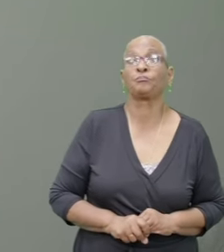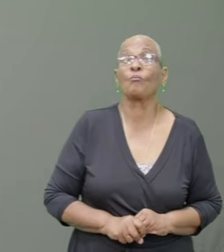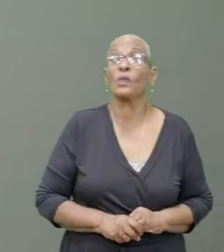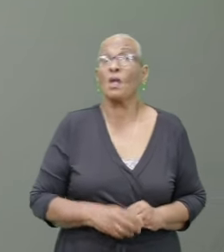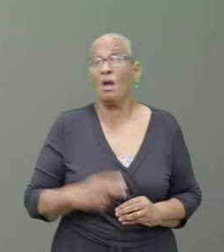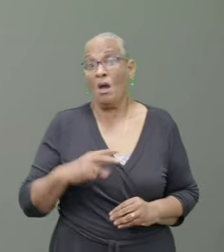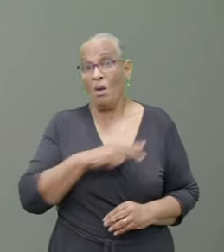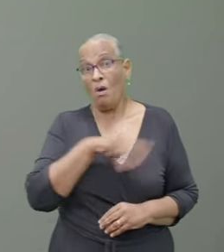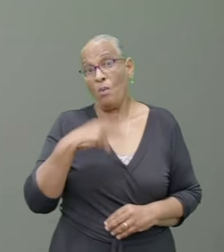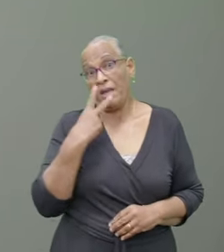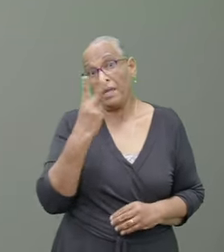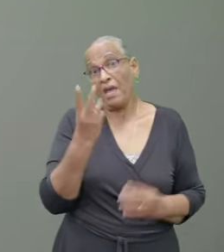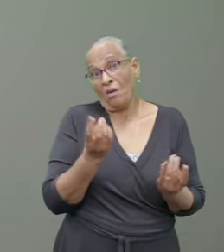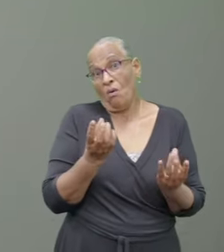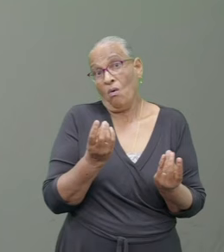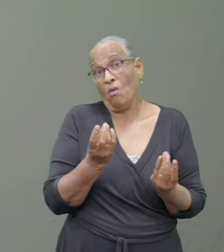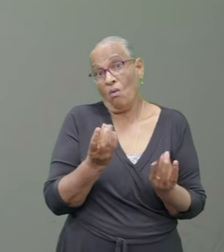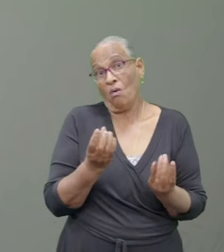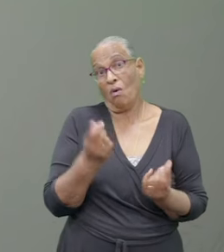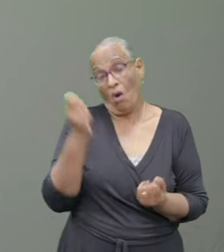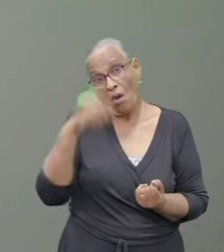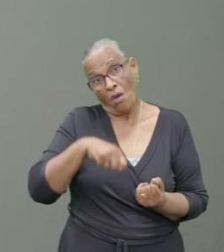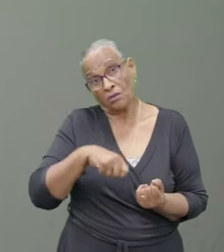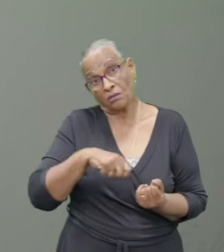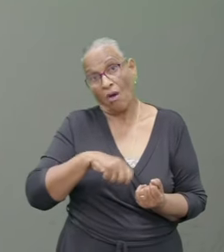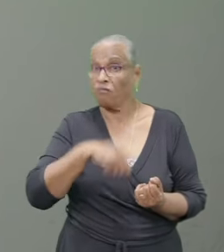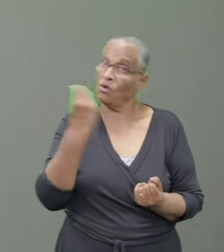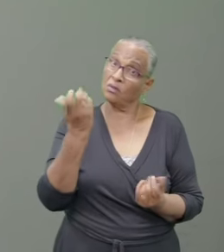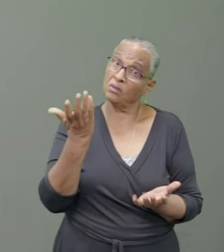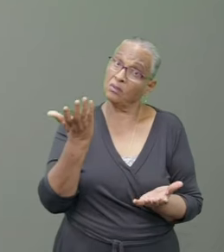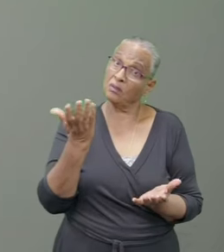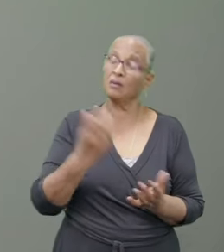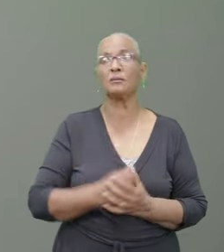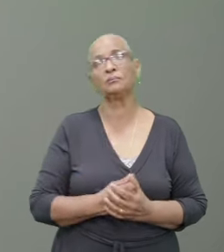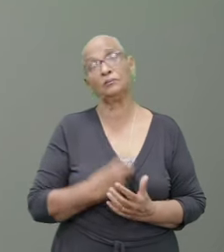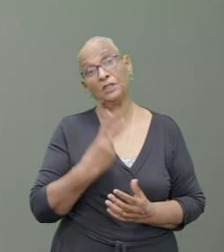werkt, maar dit besluit is zojuist goedgekeurd.